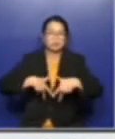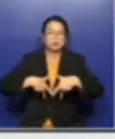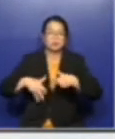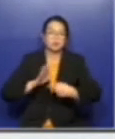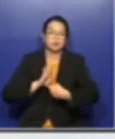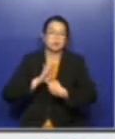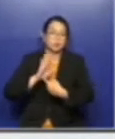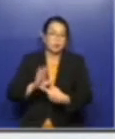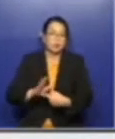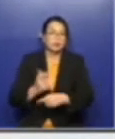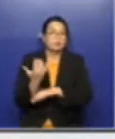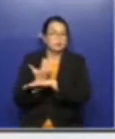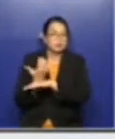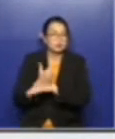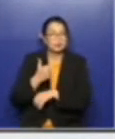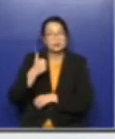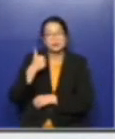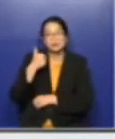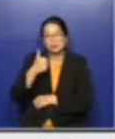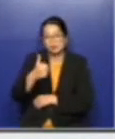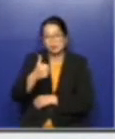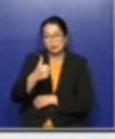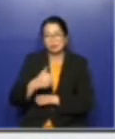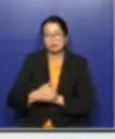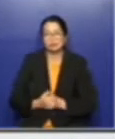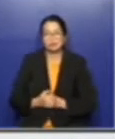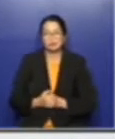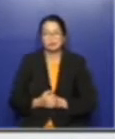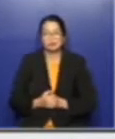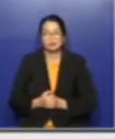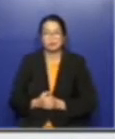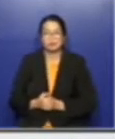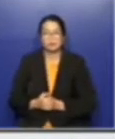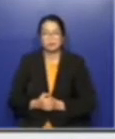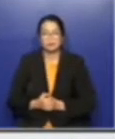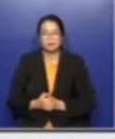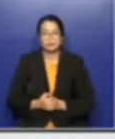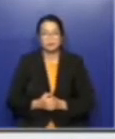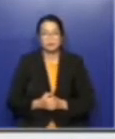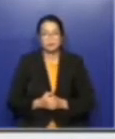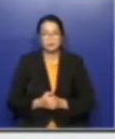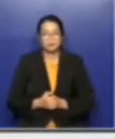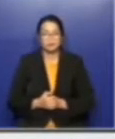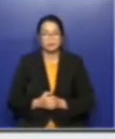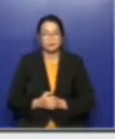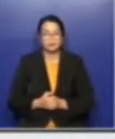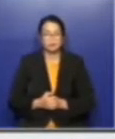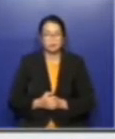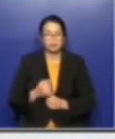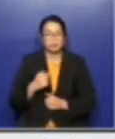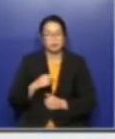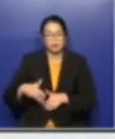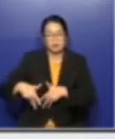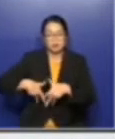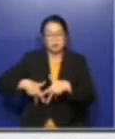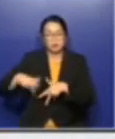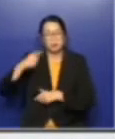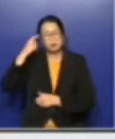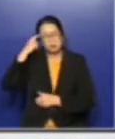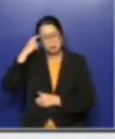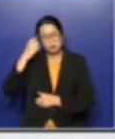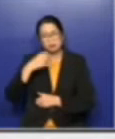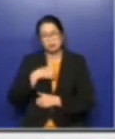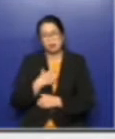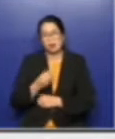บบหรือต้นกระแสฐานจึงมีความคาดหวังอย่างมหาศาลจากประชาชนคนไ